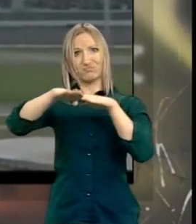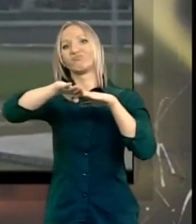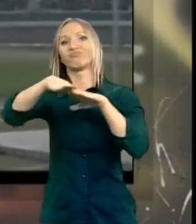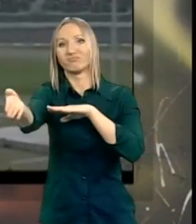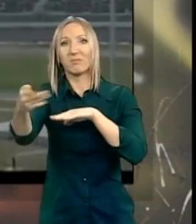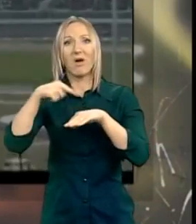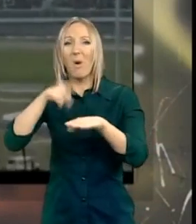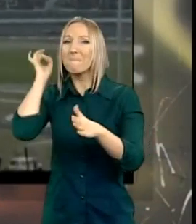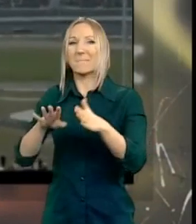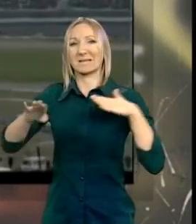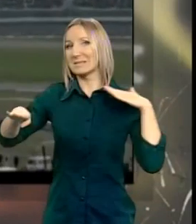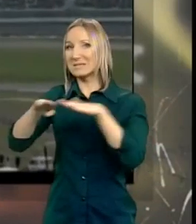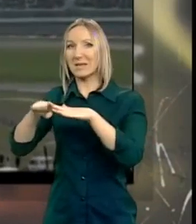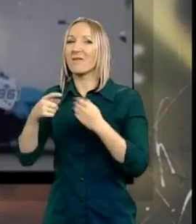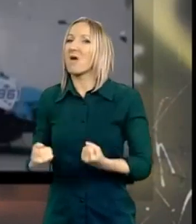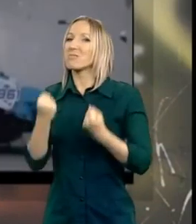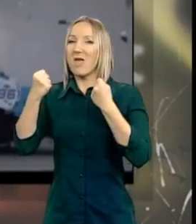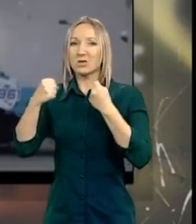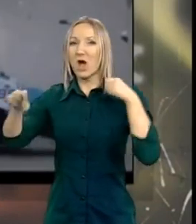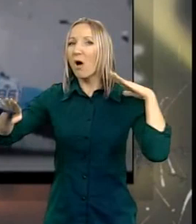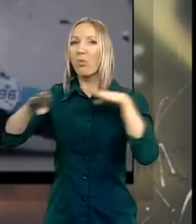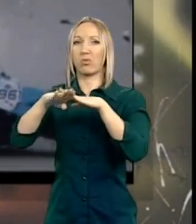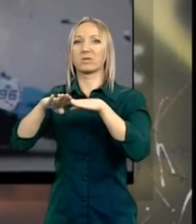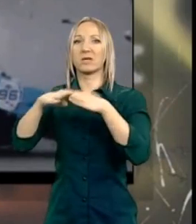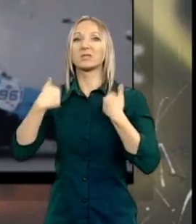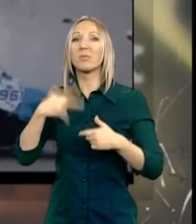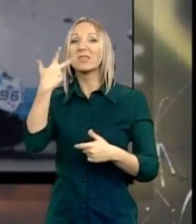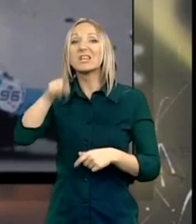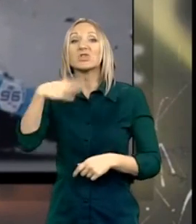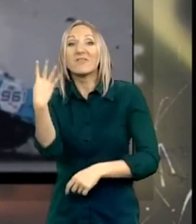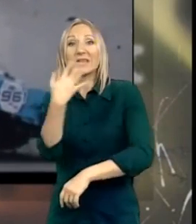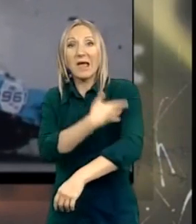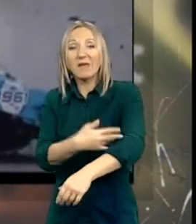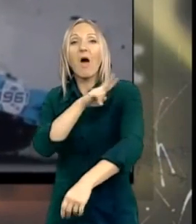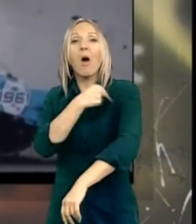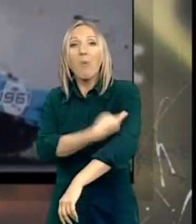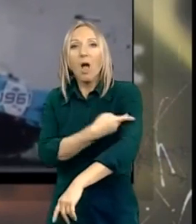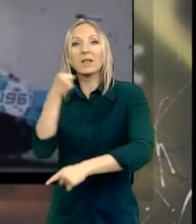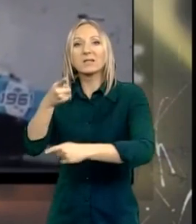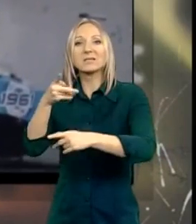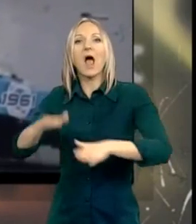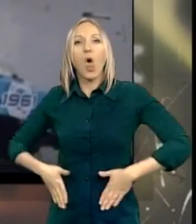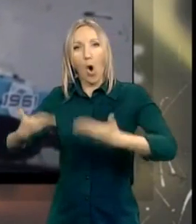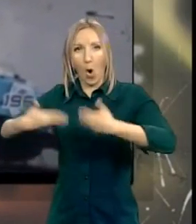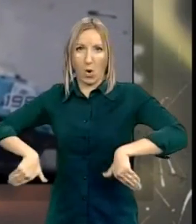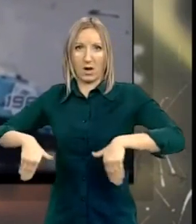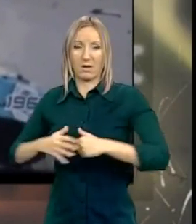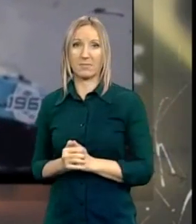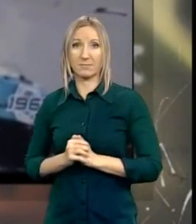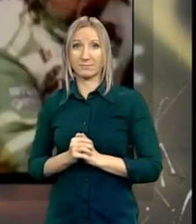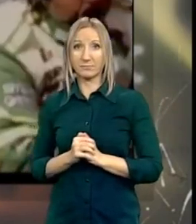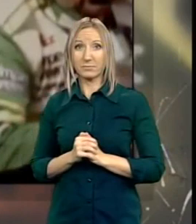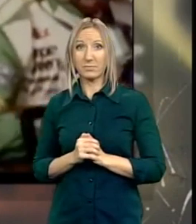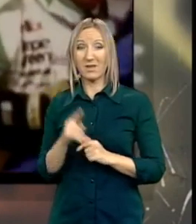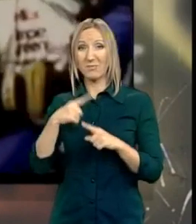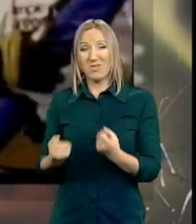dozvijek. Doživio je težak udes, izgubio gotovo 3 četvrtine krvi, u bolnicu su mu amputirane obe noge. I pored